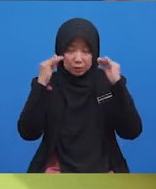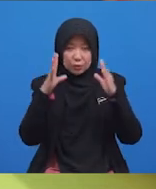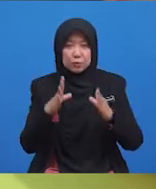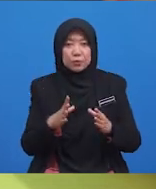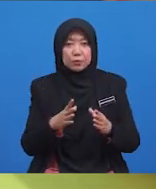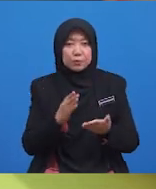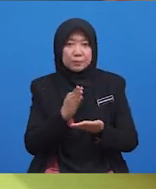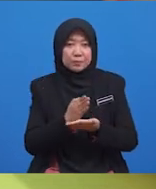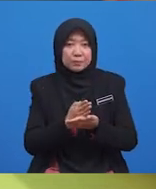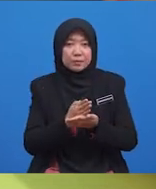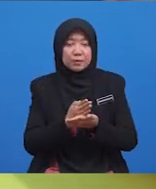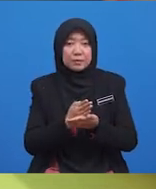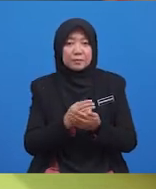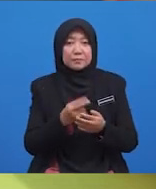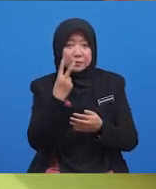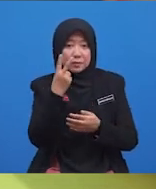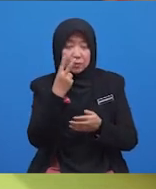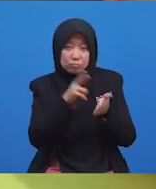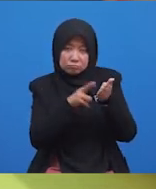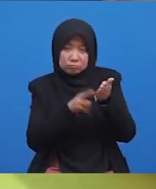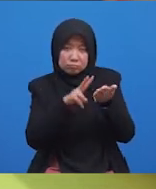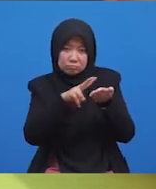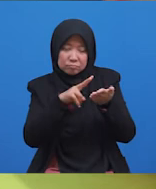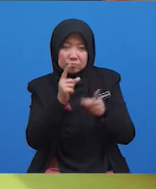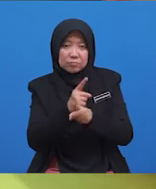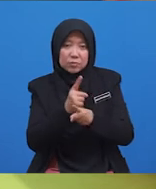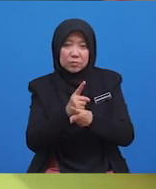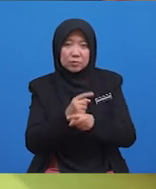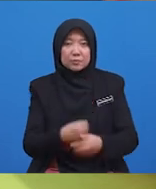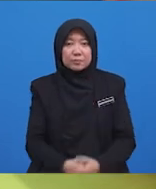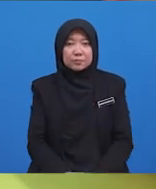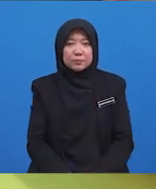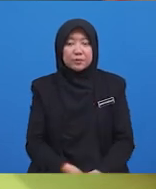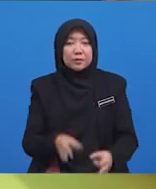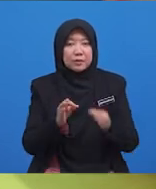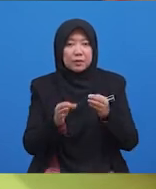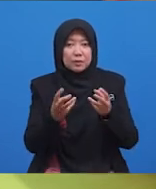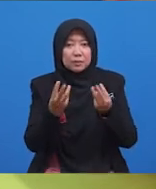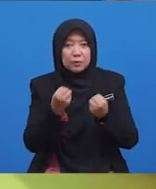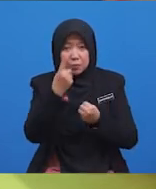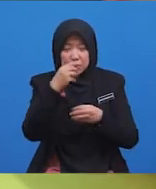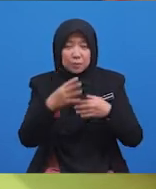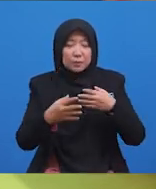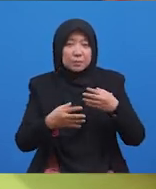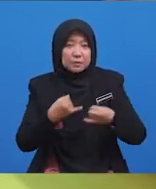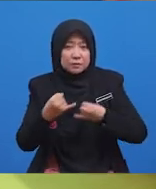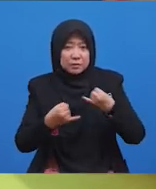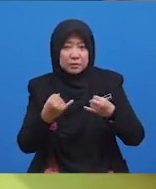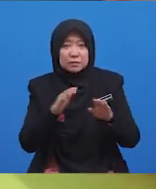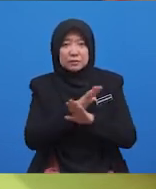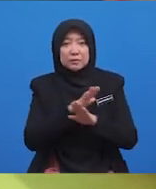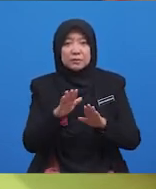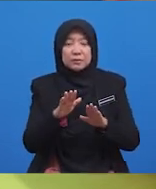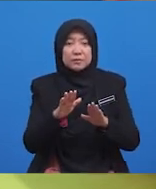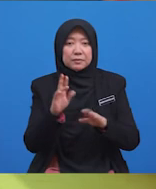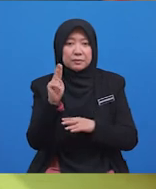diri, renungkanlah ungkapan menarik ini. Jika berhasrat untuk berjaya,